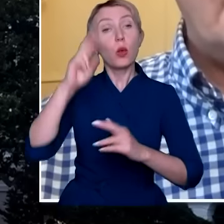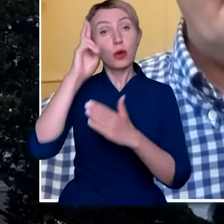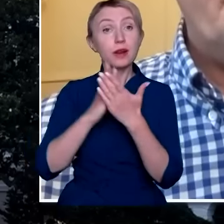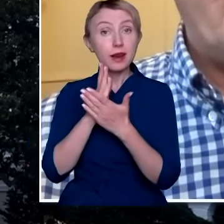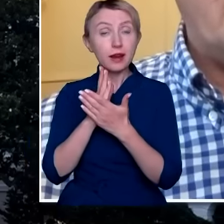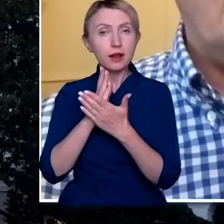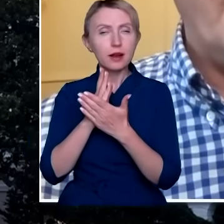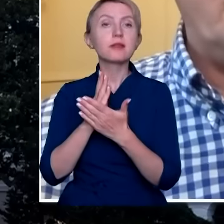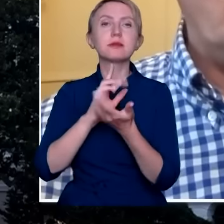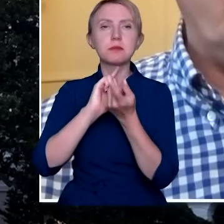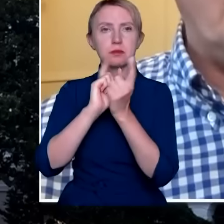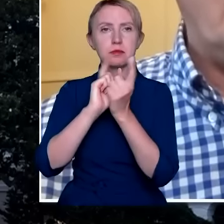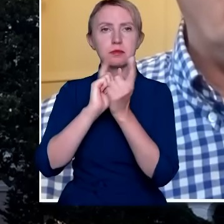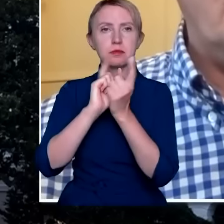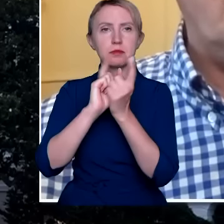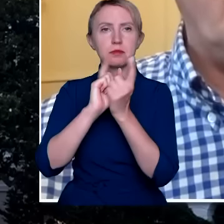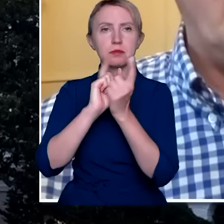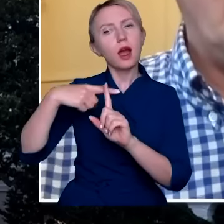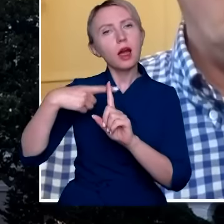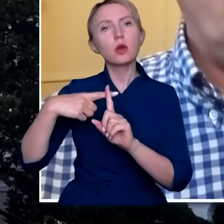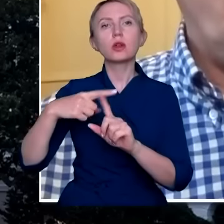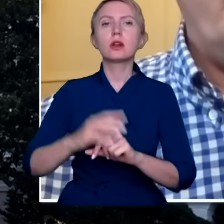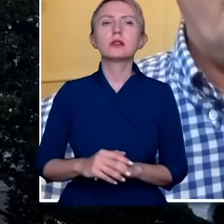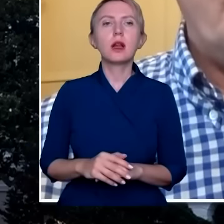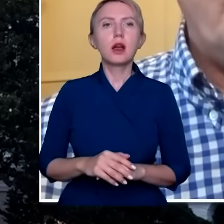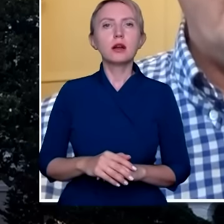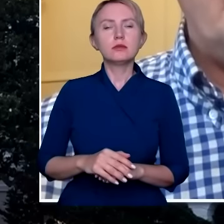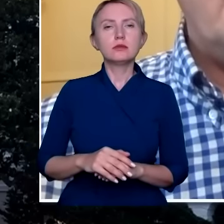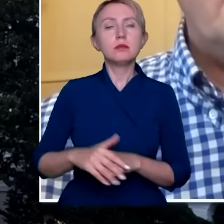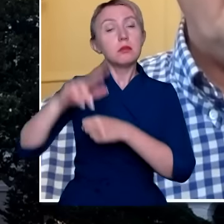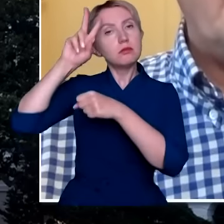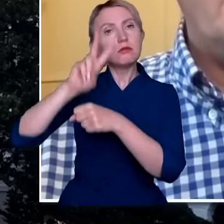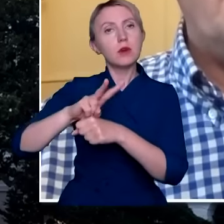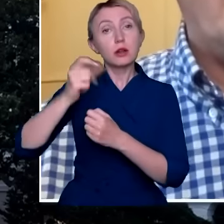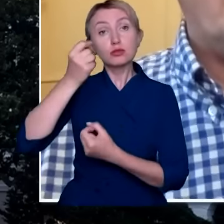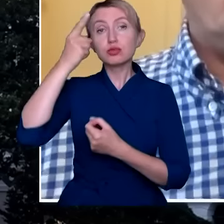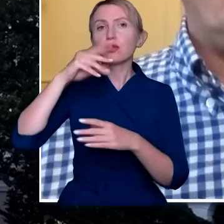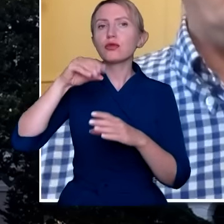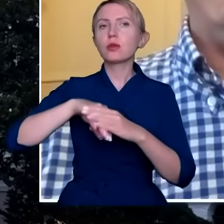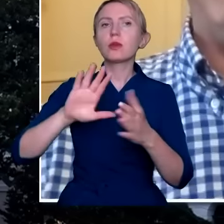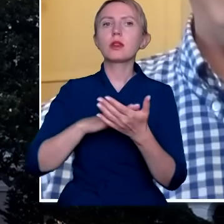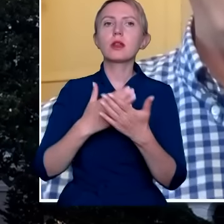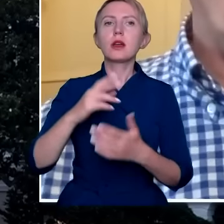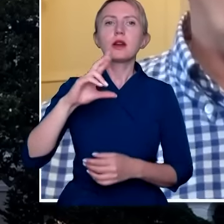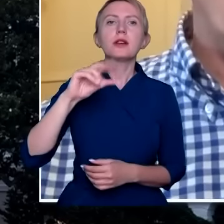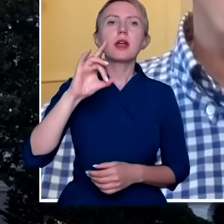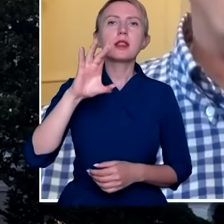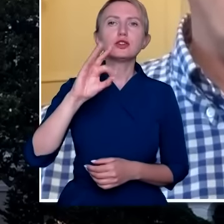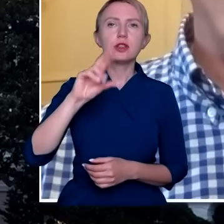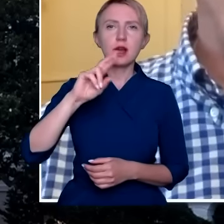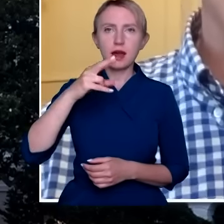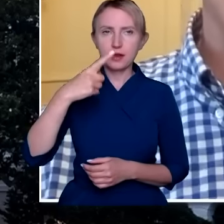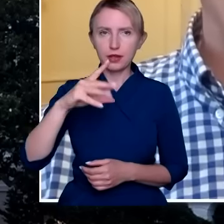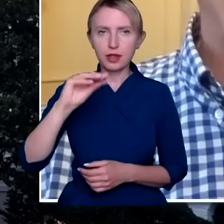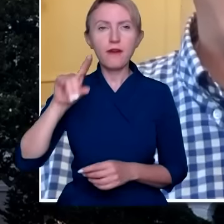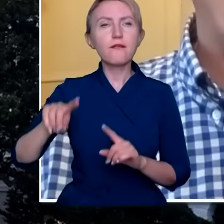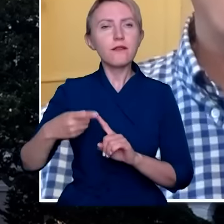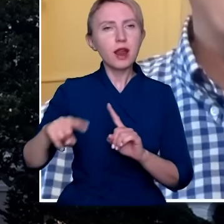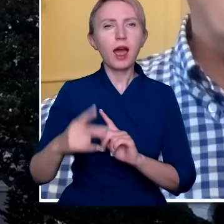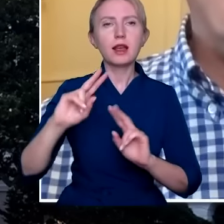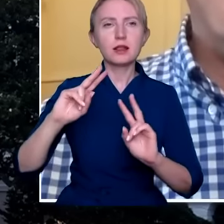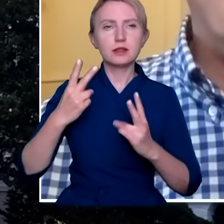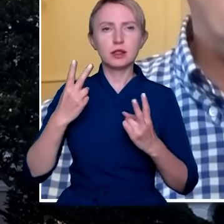swoich takich mentorów intelektualnych wymienia między innymi René Girarda, czyli takiego francuskiego